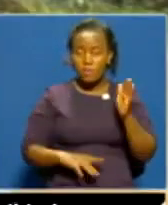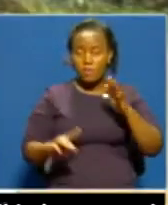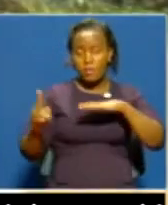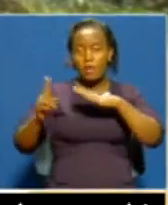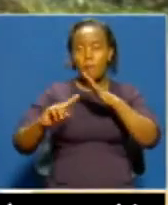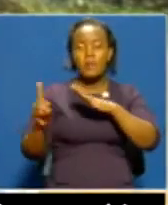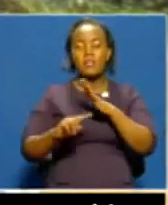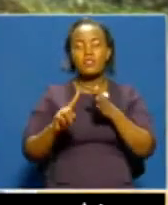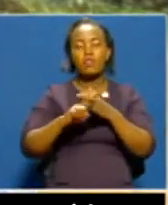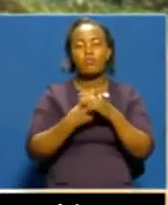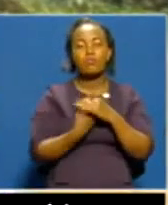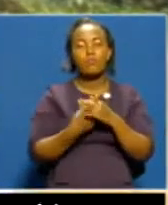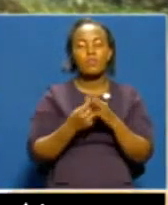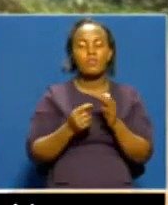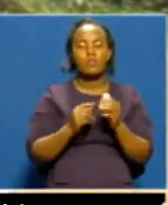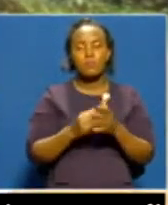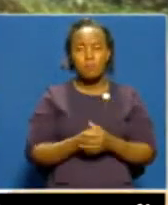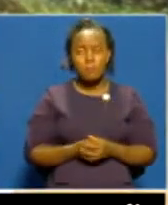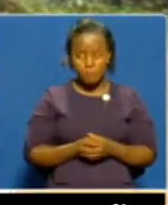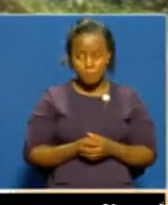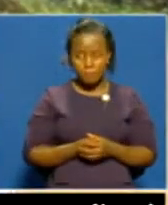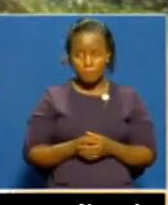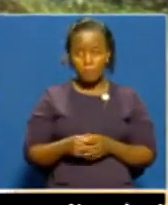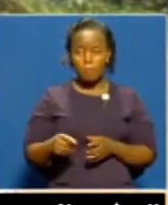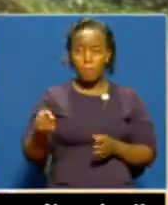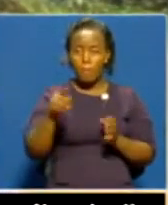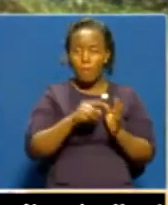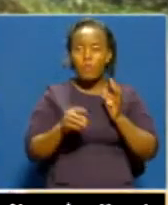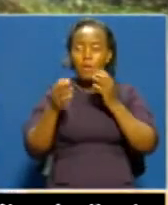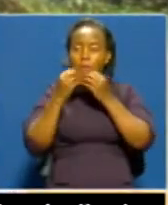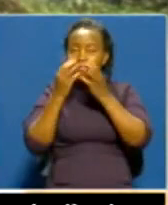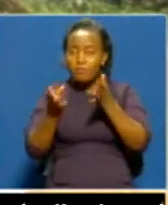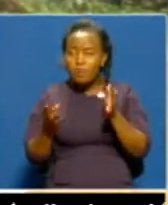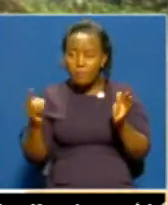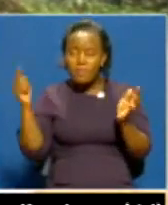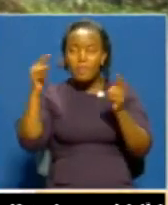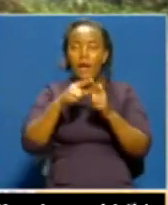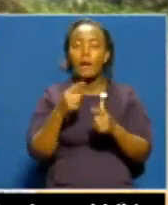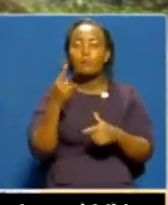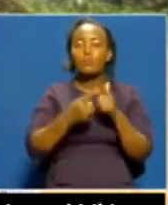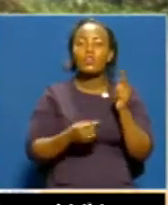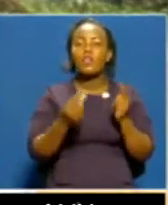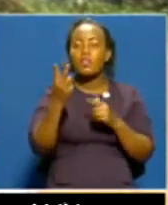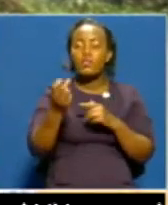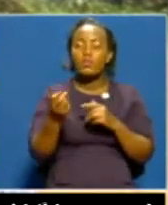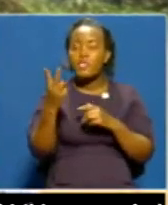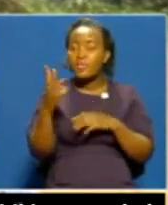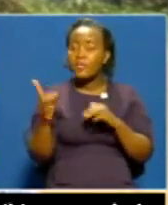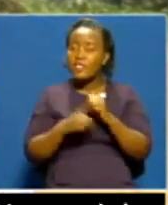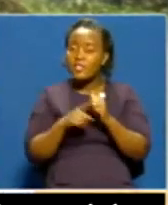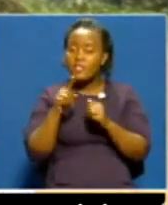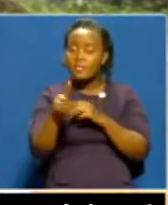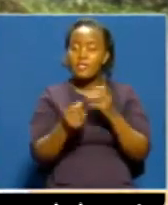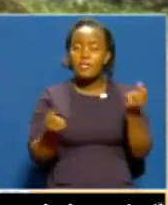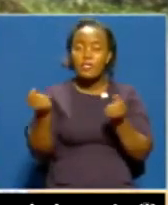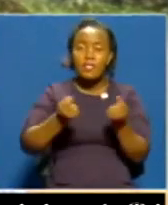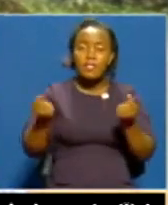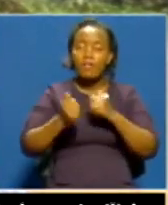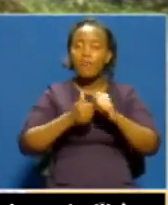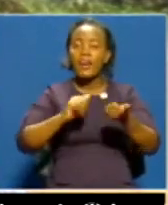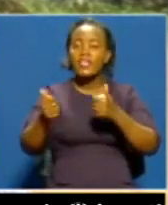mbio za magari. Hivi sasa vile tumeambiwa mpaka 2026 hii safari itakuwa iko, ni kwamba